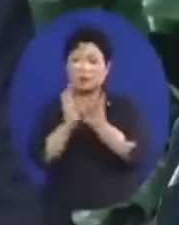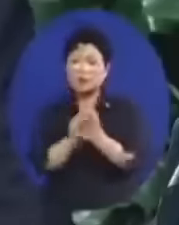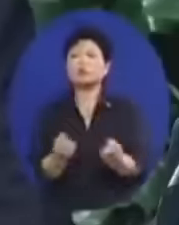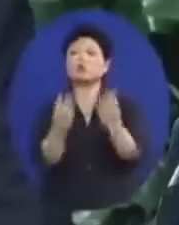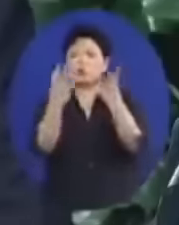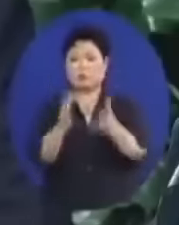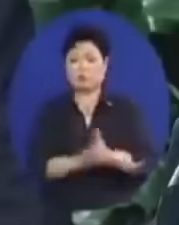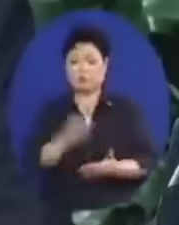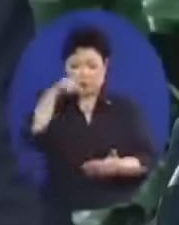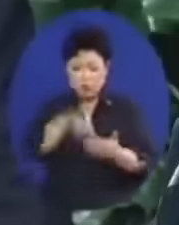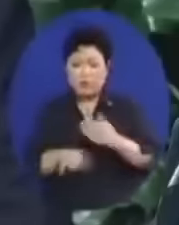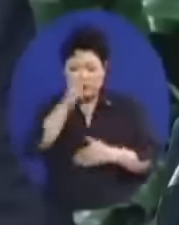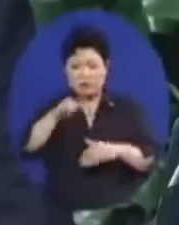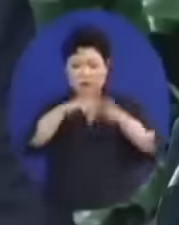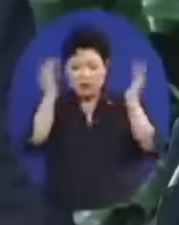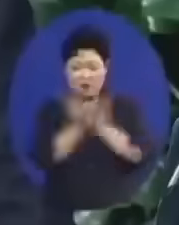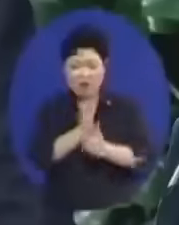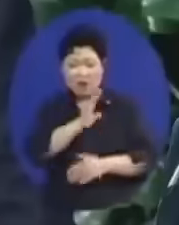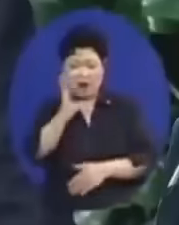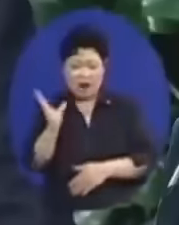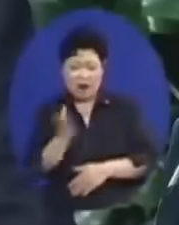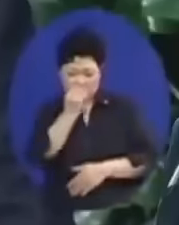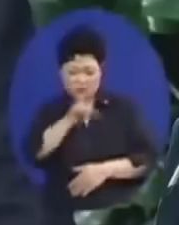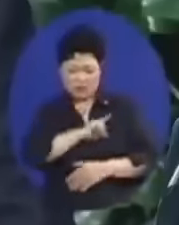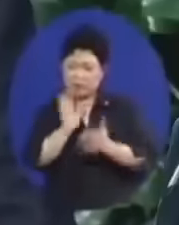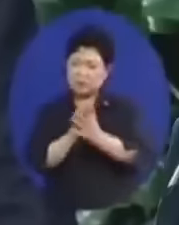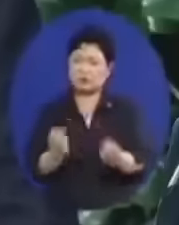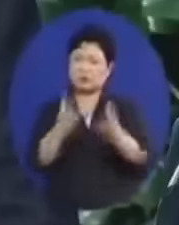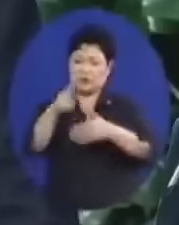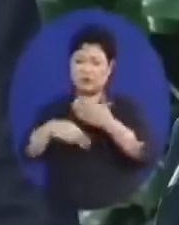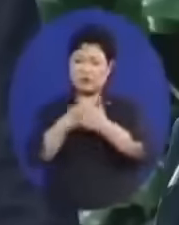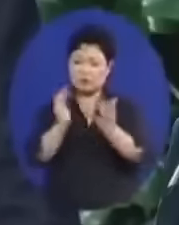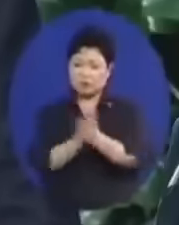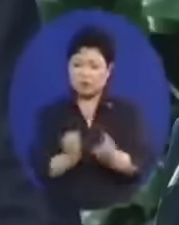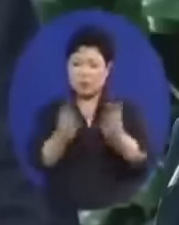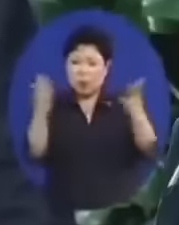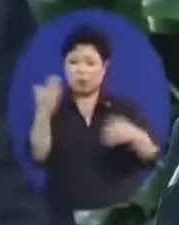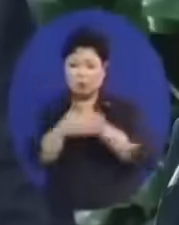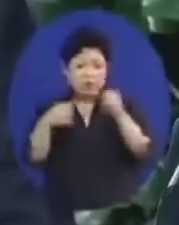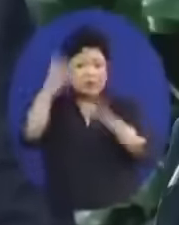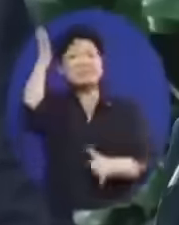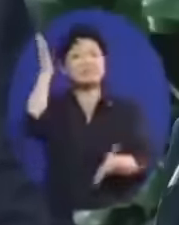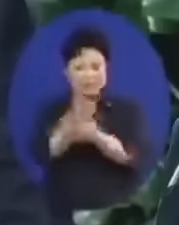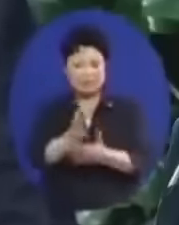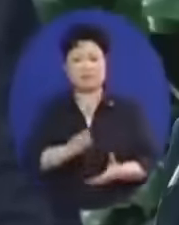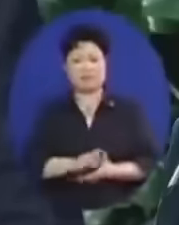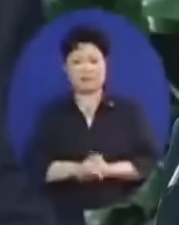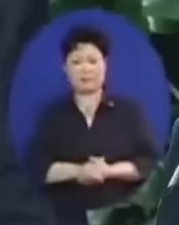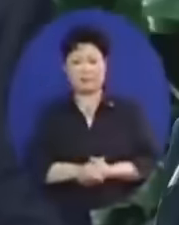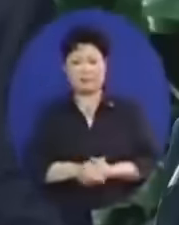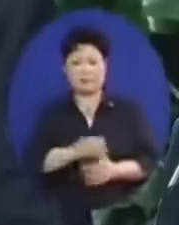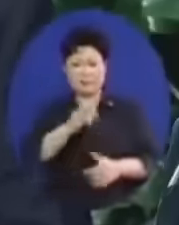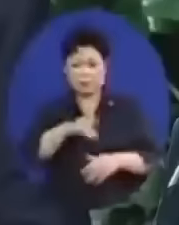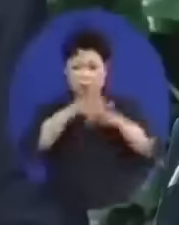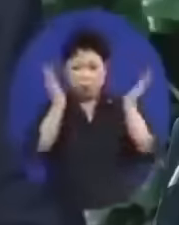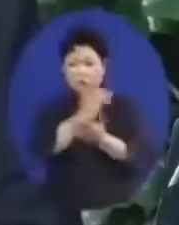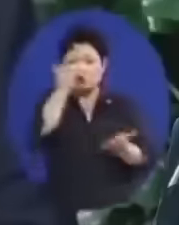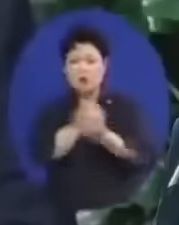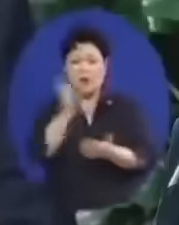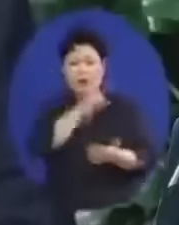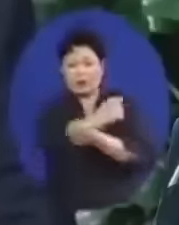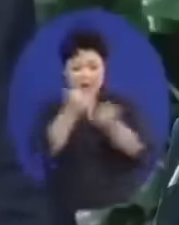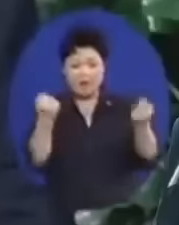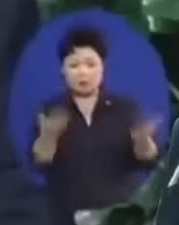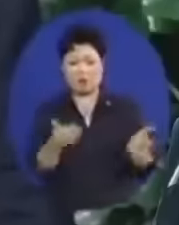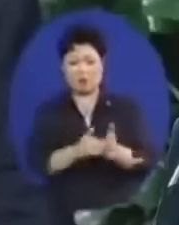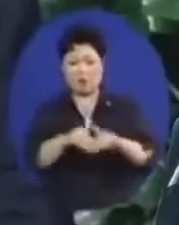내 속에 있는 것들은 다 그 성으로 송축하라. 내 영혼아 야훼를 송축하며 그 모든 은택을 잊지 말지어다. 제가 내 모든 죄악을